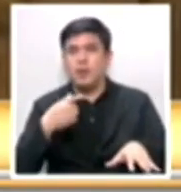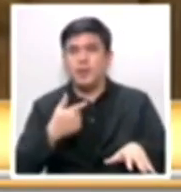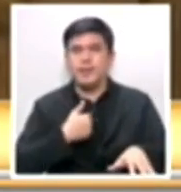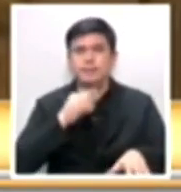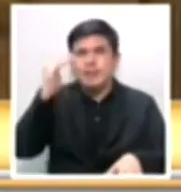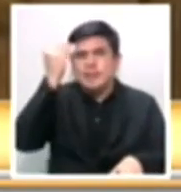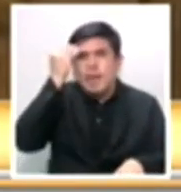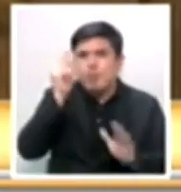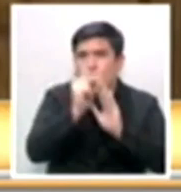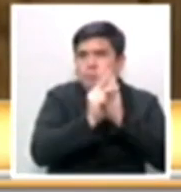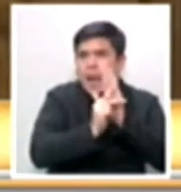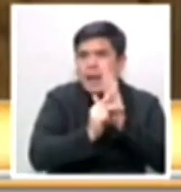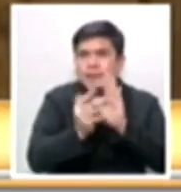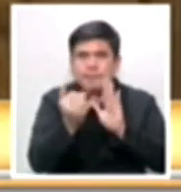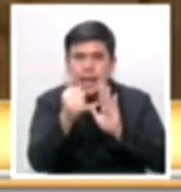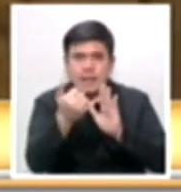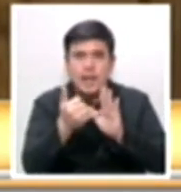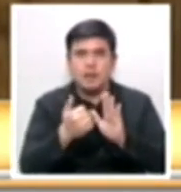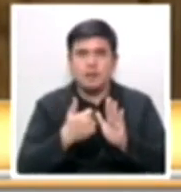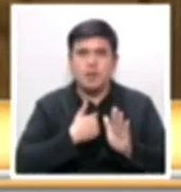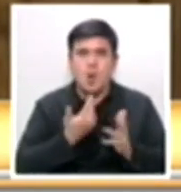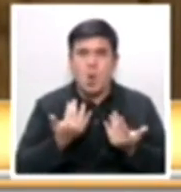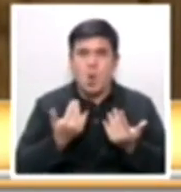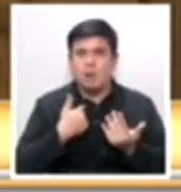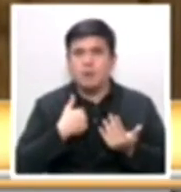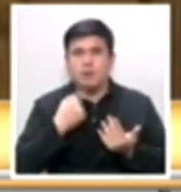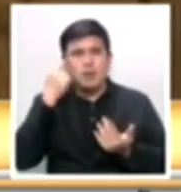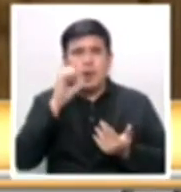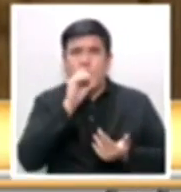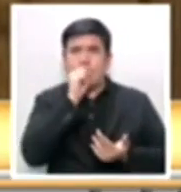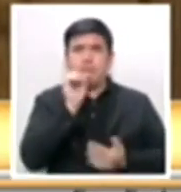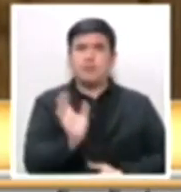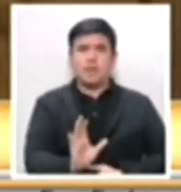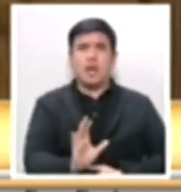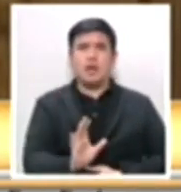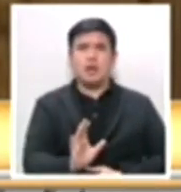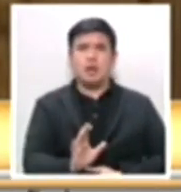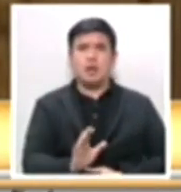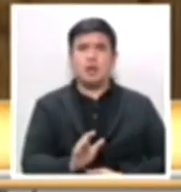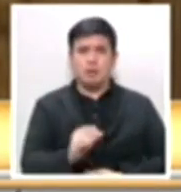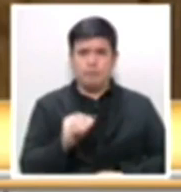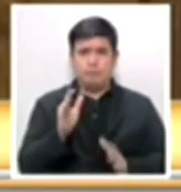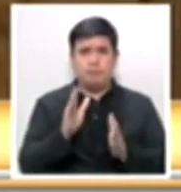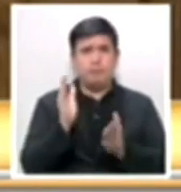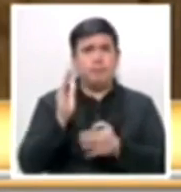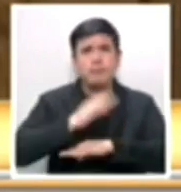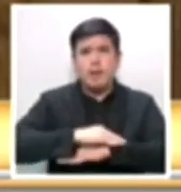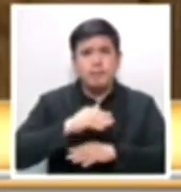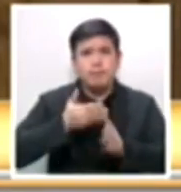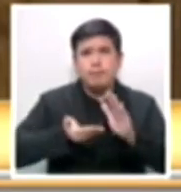มไม่ทราบว่าทางกฎหมายเขานะครับแต่ว่าผมไม่เห็นจะเป็นความลับตรงไหนเพราะเขาก็พิมพ์แจกจ่ายอยู่นะครับ